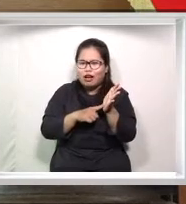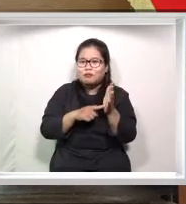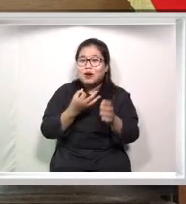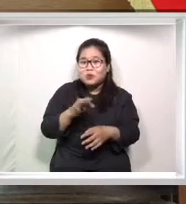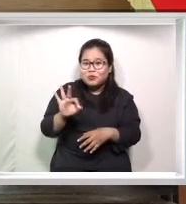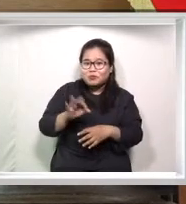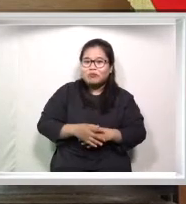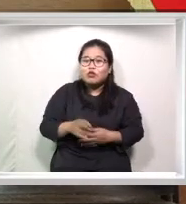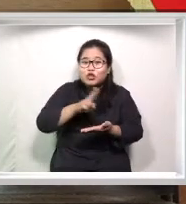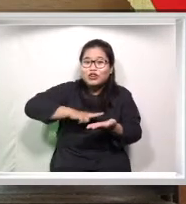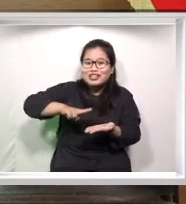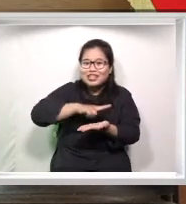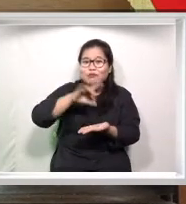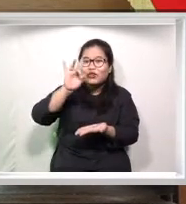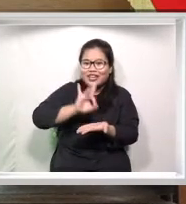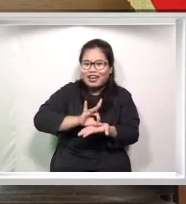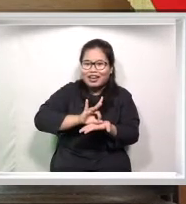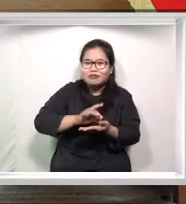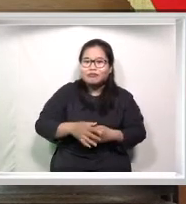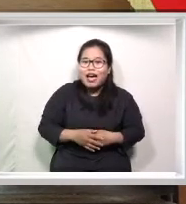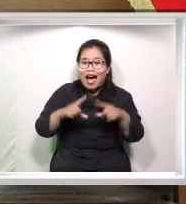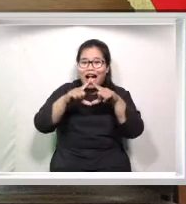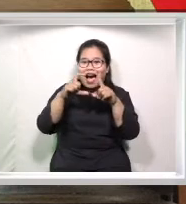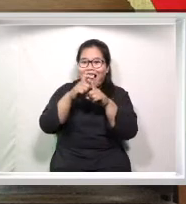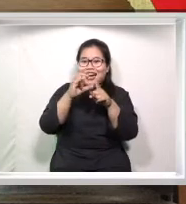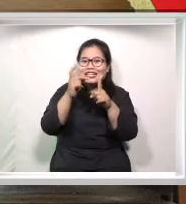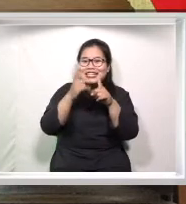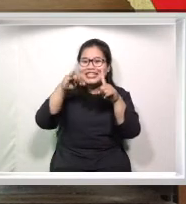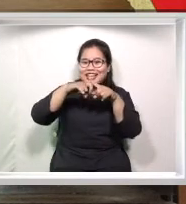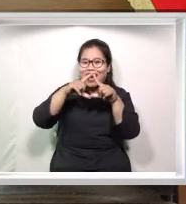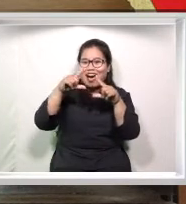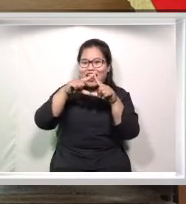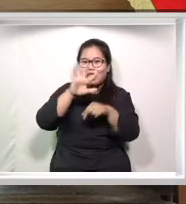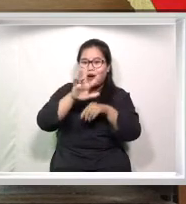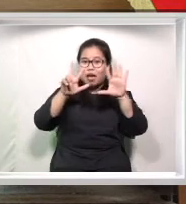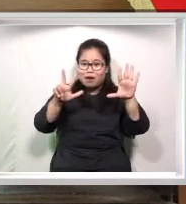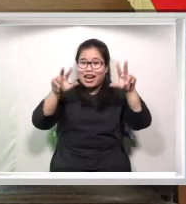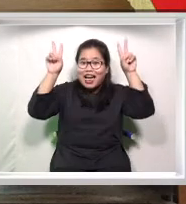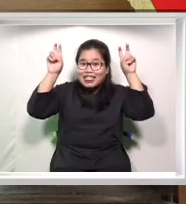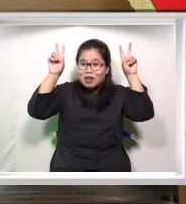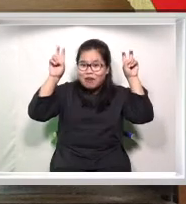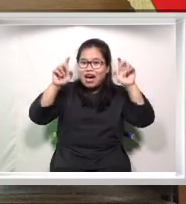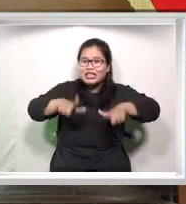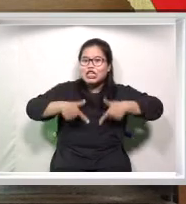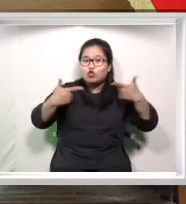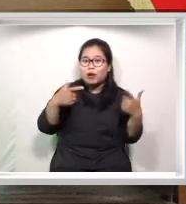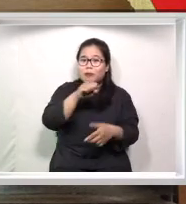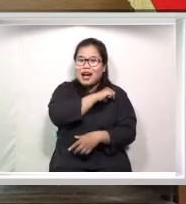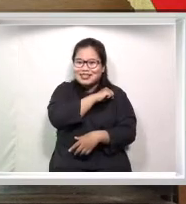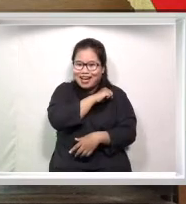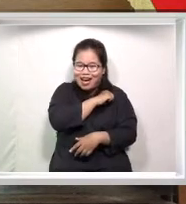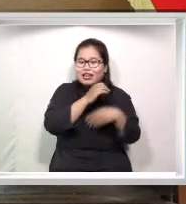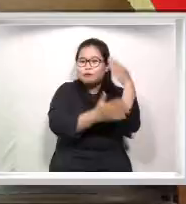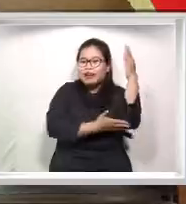baru Universitas Brawijaya Adhikara 58 dengan tema kehidupan berbangsa